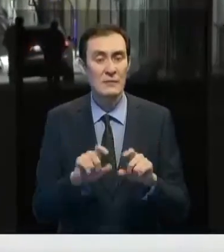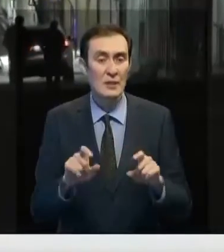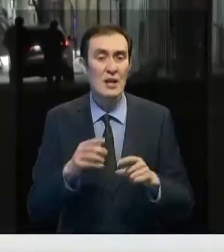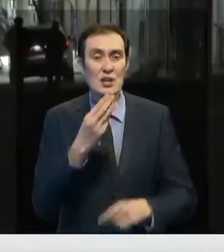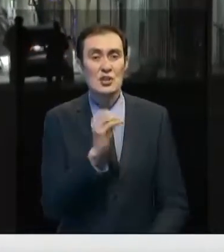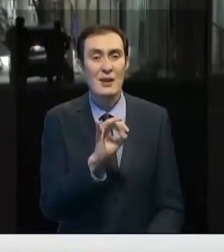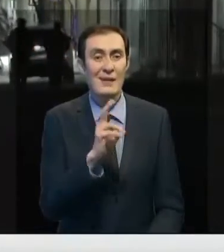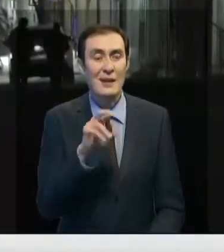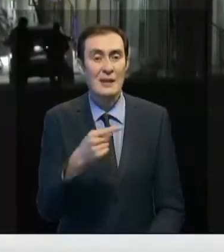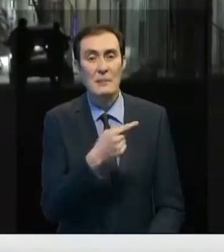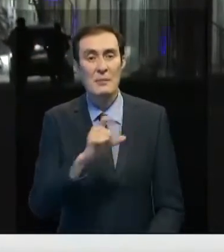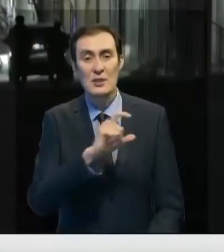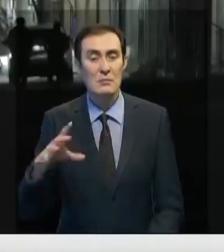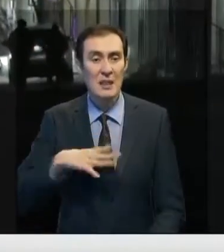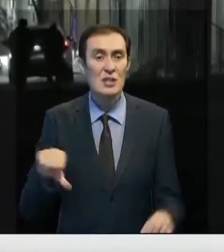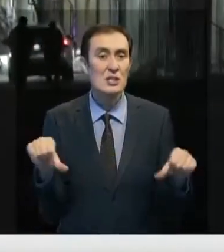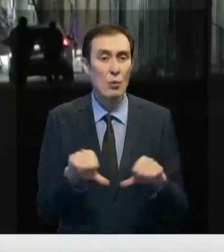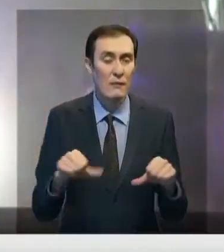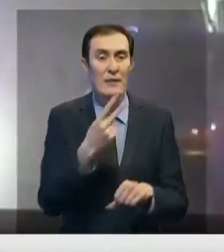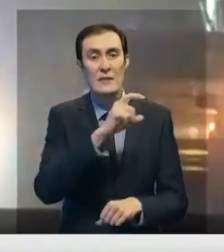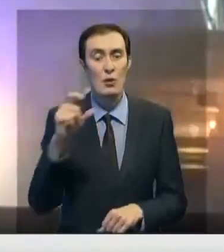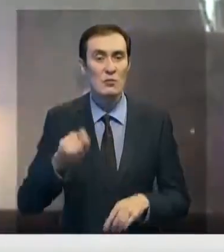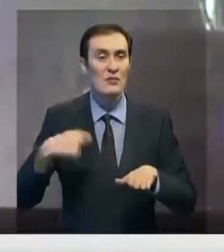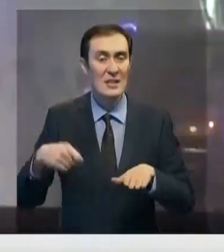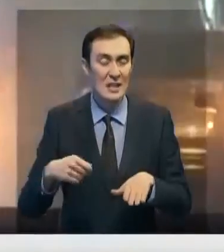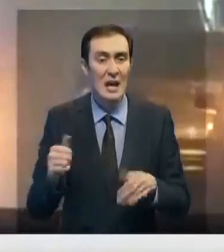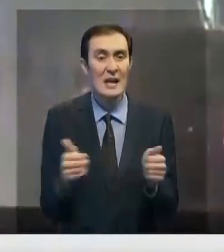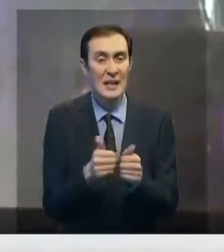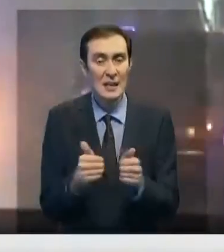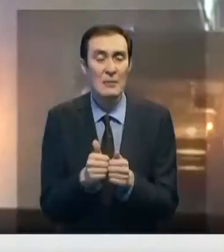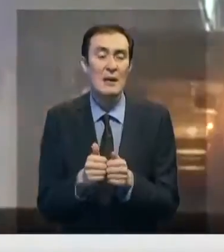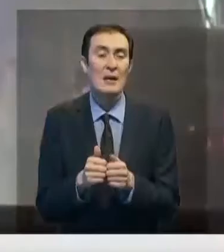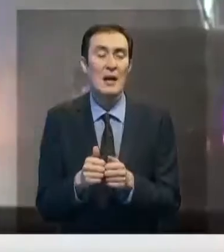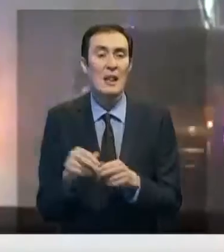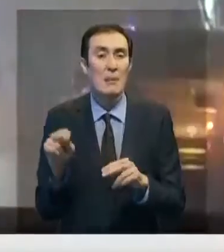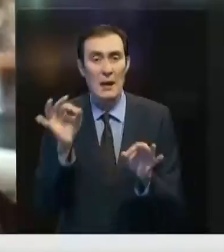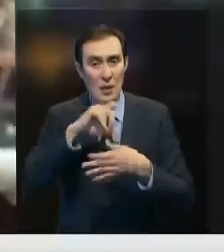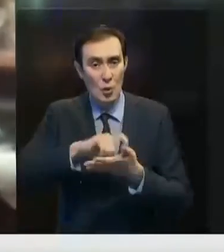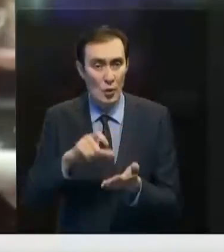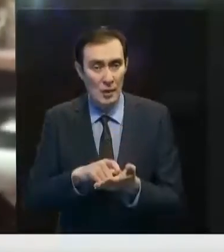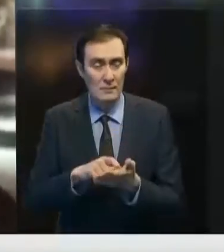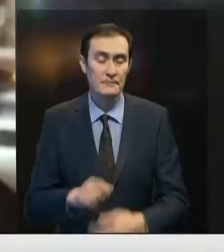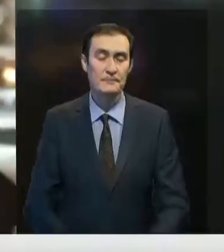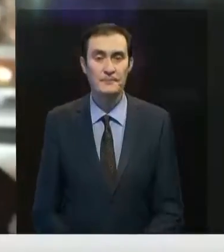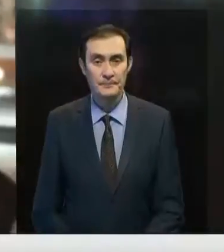«Ширкала». На первом этаже находилась столовая, на втором – швейный цех, а рядом – пристройка дорожно-строительной лаборатории.